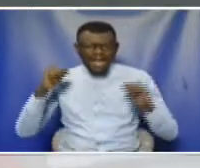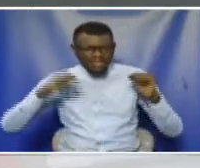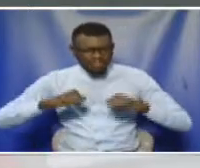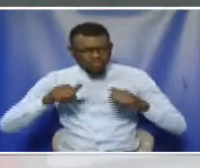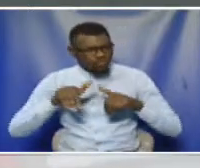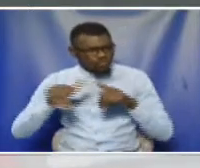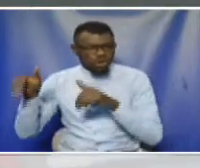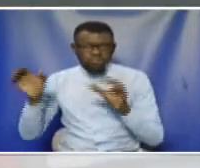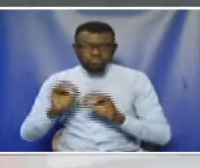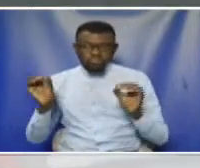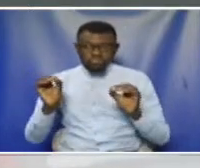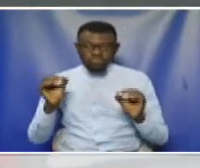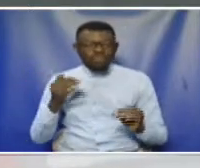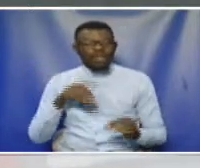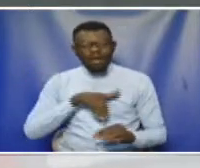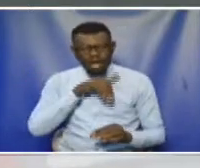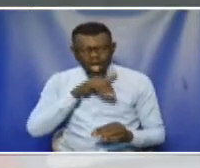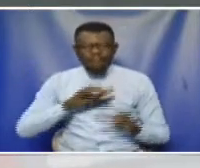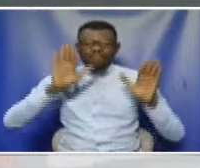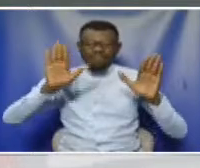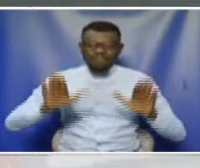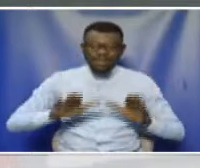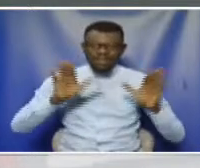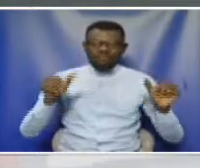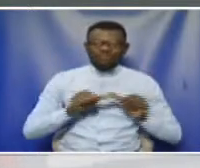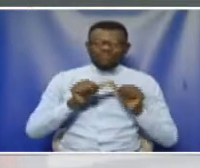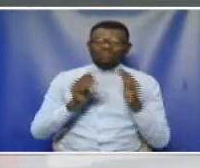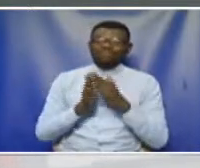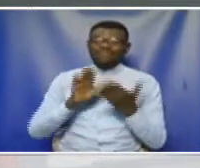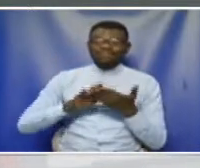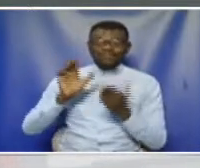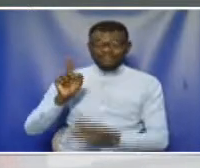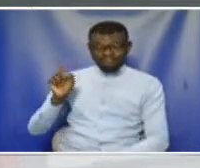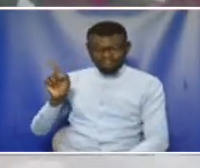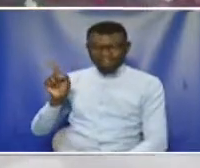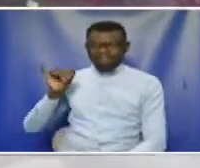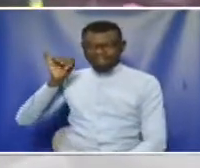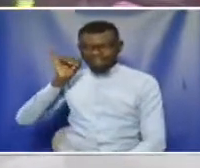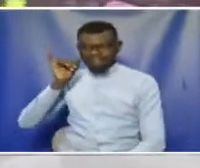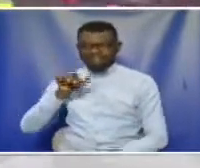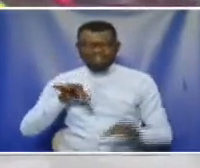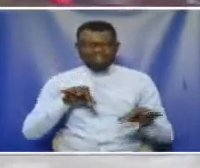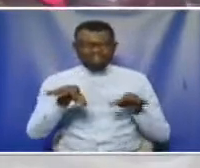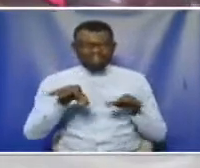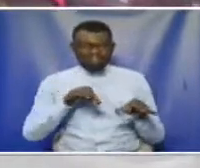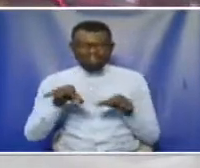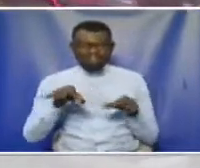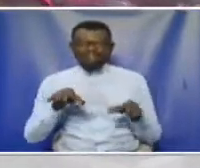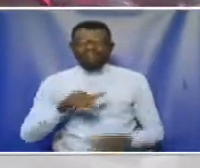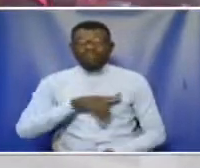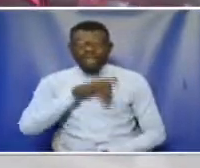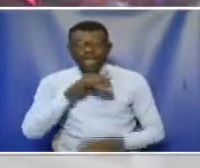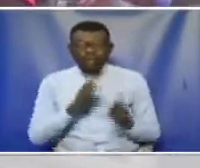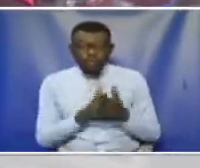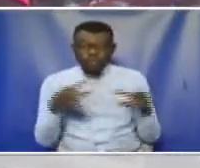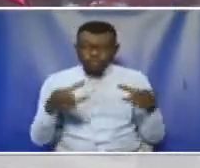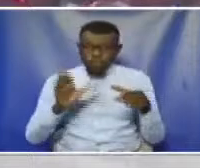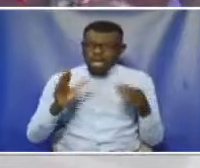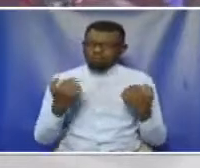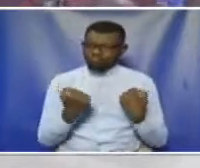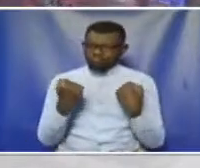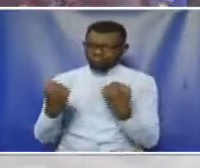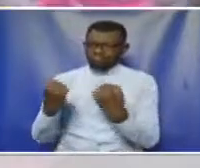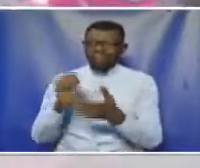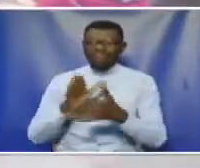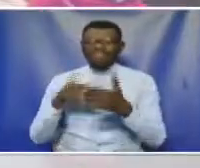zake kwa wakazi wa Nakuru. Ibrahim Karanja anaarifu. Raila Odinga na kikosi chake cha Azimio la Umoja walijajaa katika kaunti